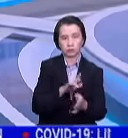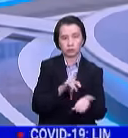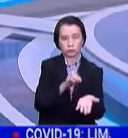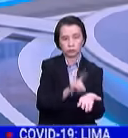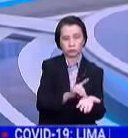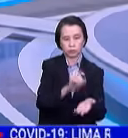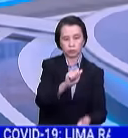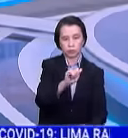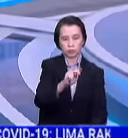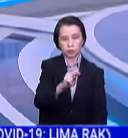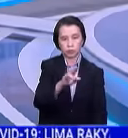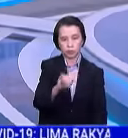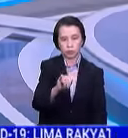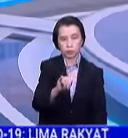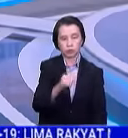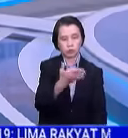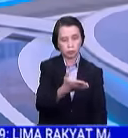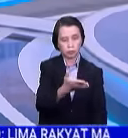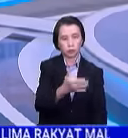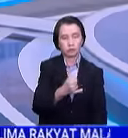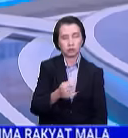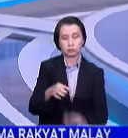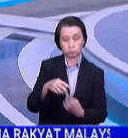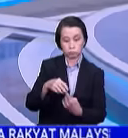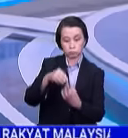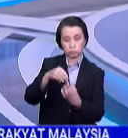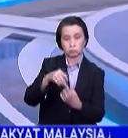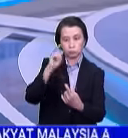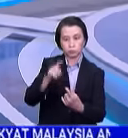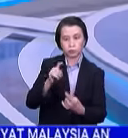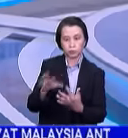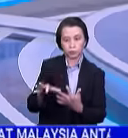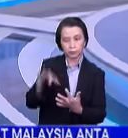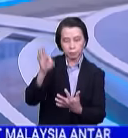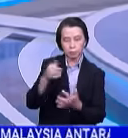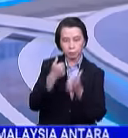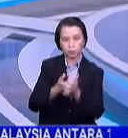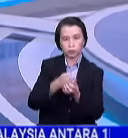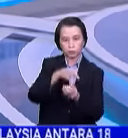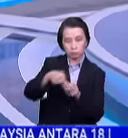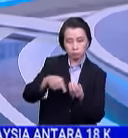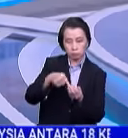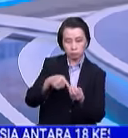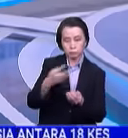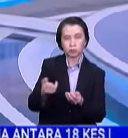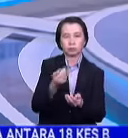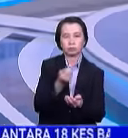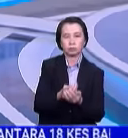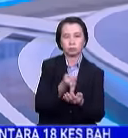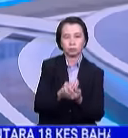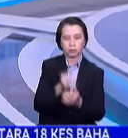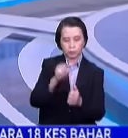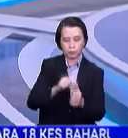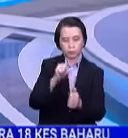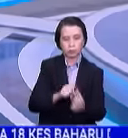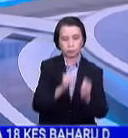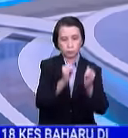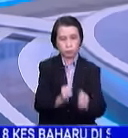Dr. Aimi Zulhazmi Abdul Rashid, keistimewaan itu harus dipilih mengikut situasi dan aliran tunai setiap